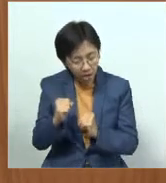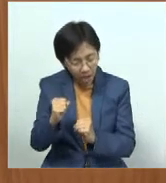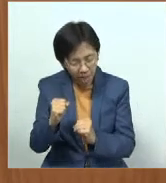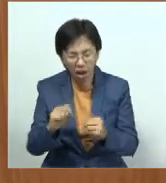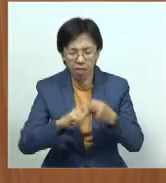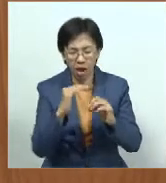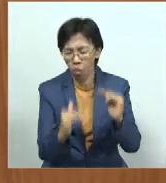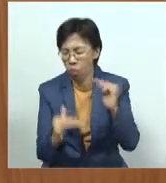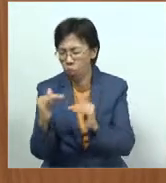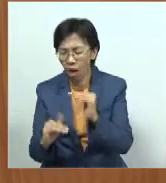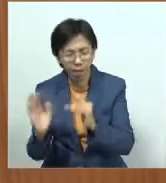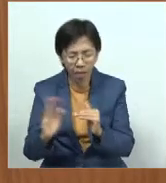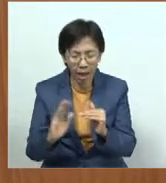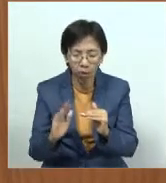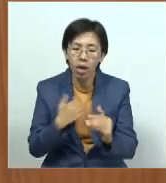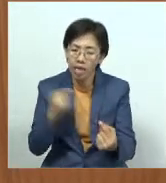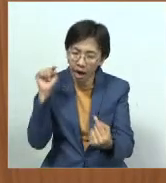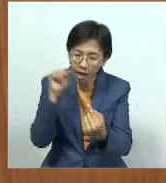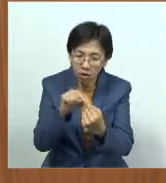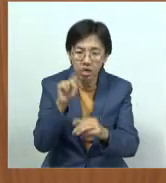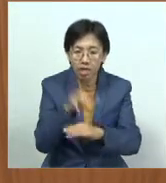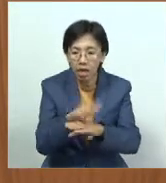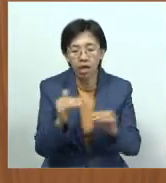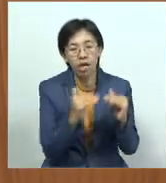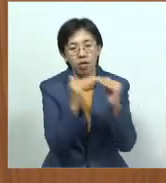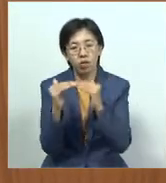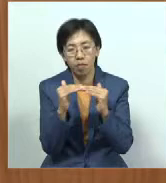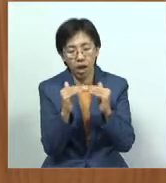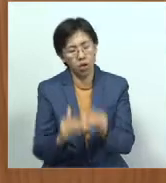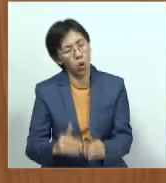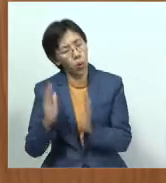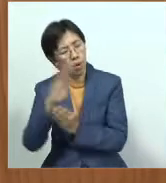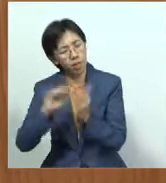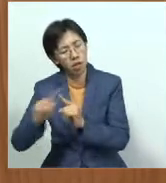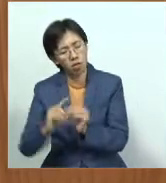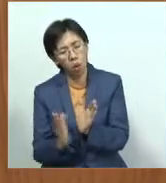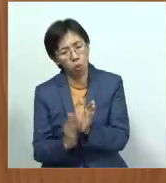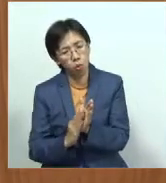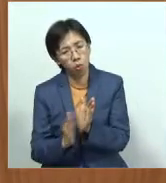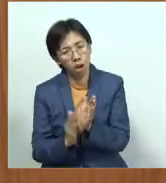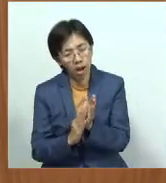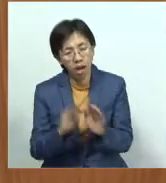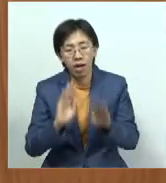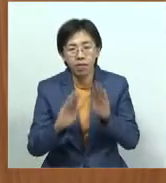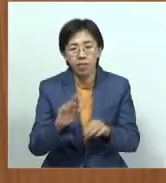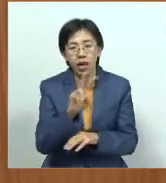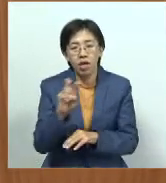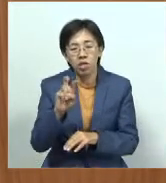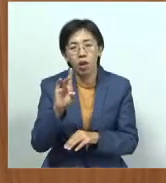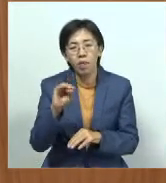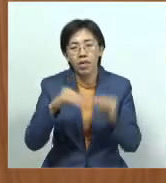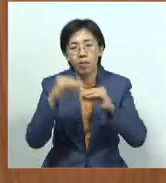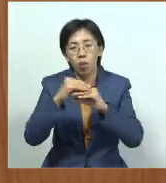ความเหลื่อมล้ำทางด้านดิจิทัลเนี่ยเป็นสิ่งที่เขาชื่นชมนะครับเมื่อเทียบกับอีก280กว่าโครง